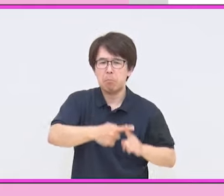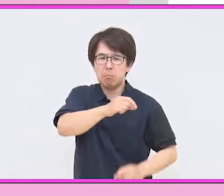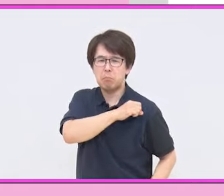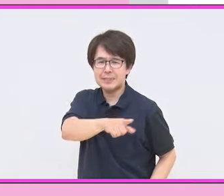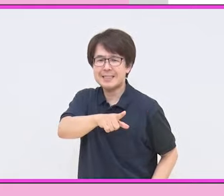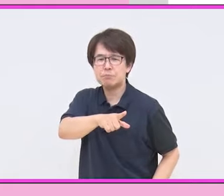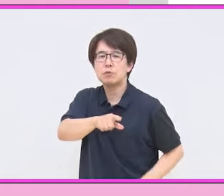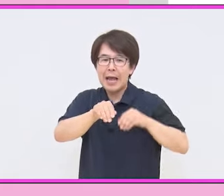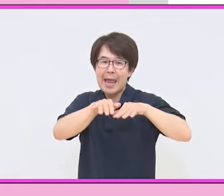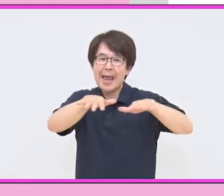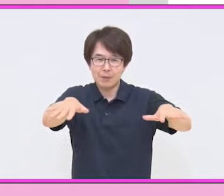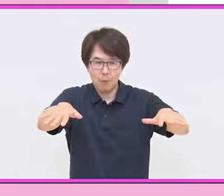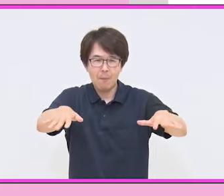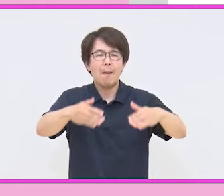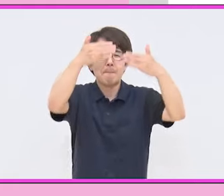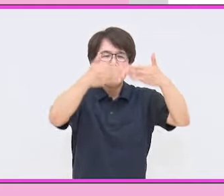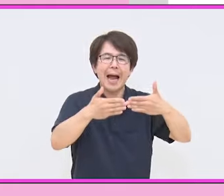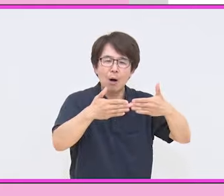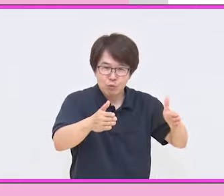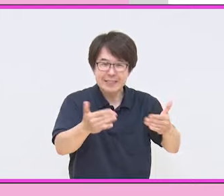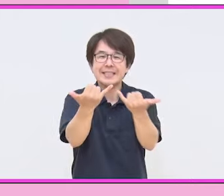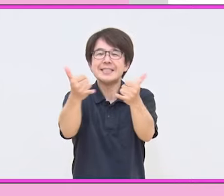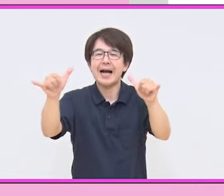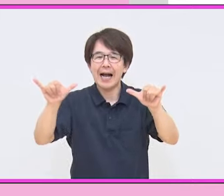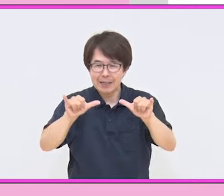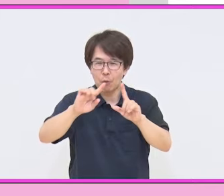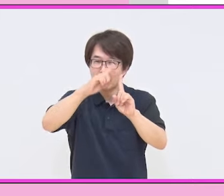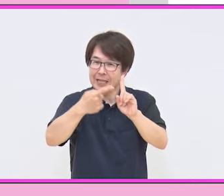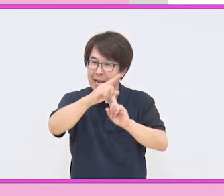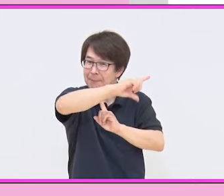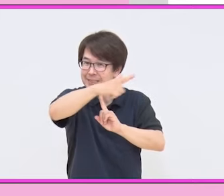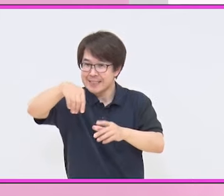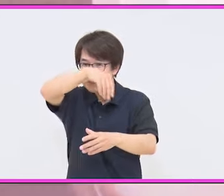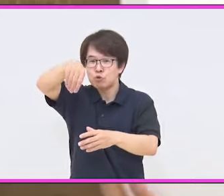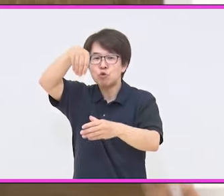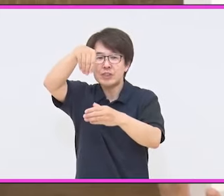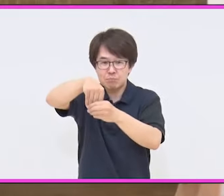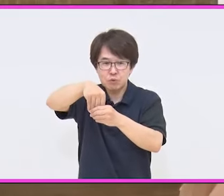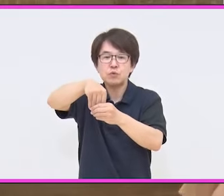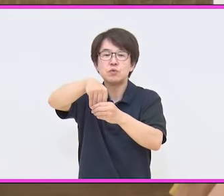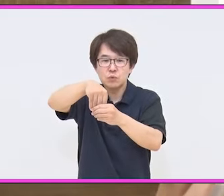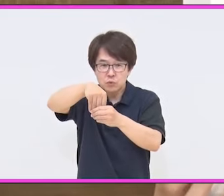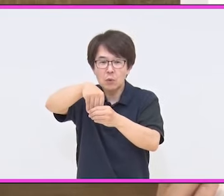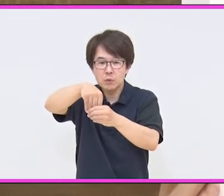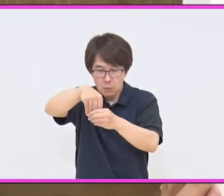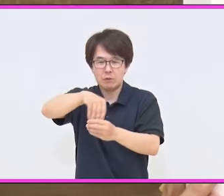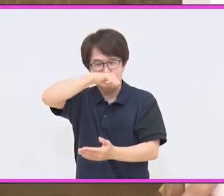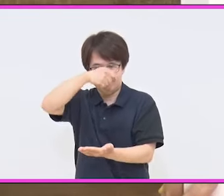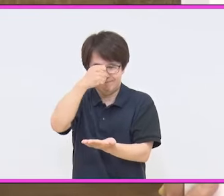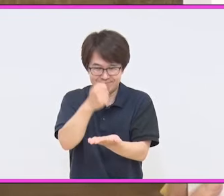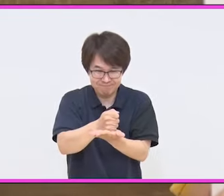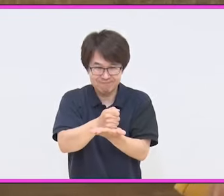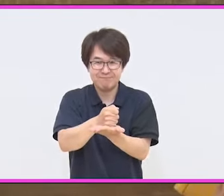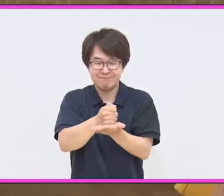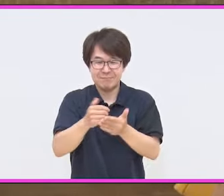そして社会全体のダイバーシティ&インクルージョンの推進などということです。で改めてニックさんにお伺いいた